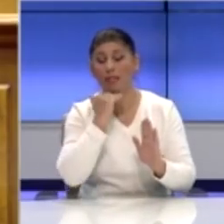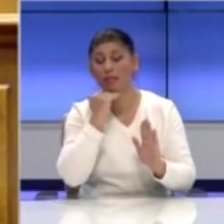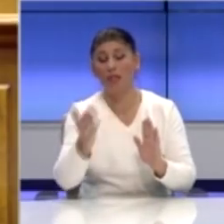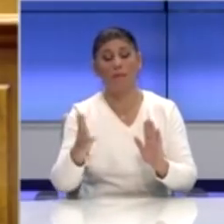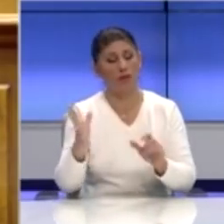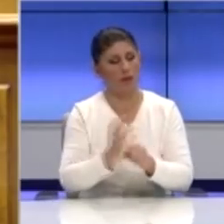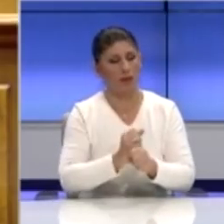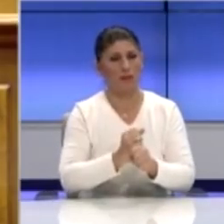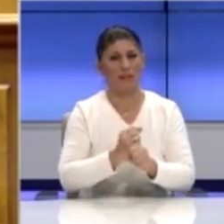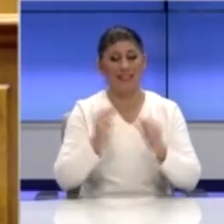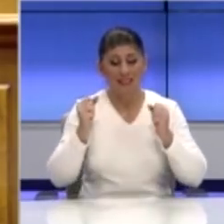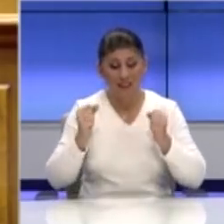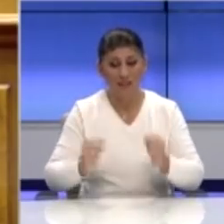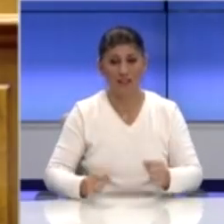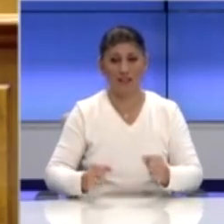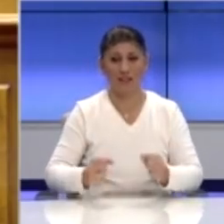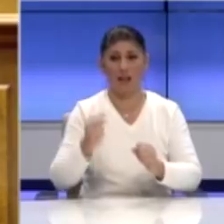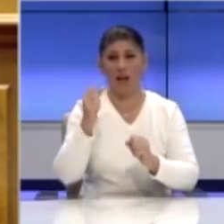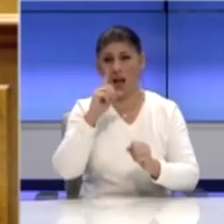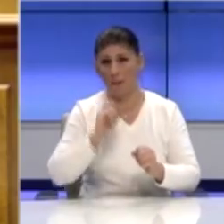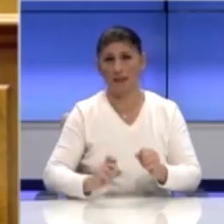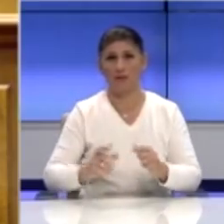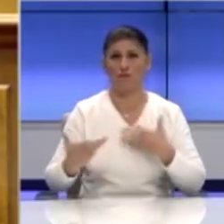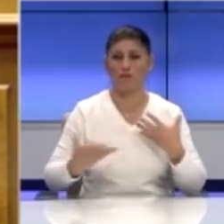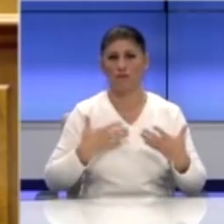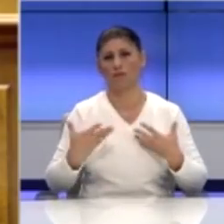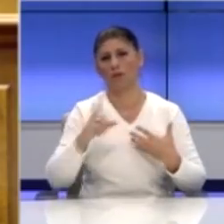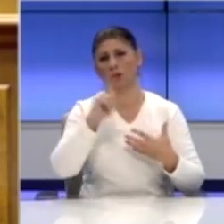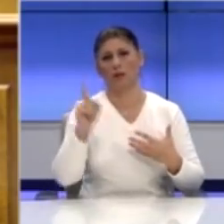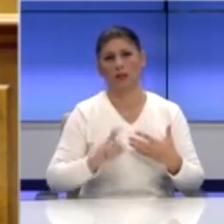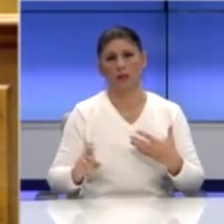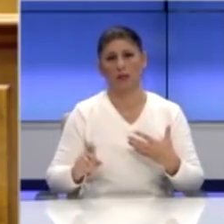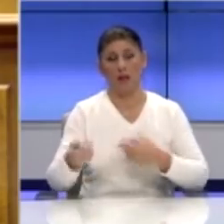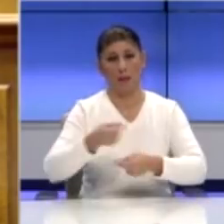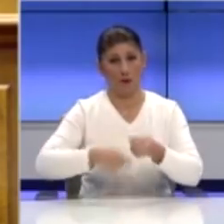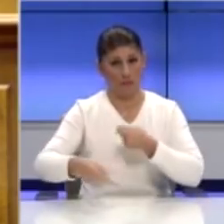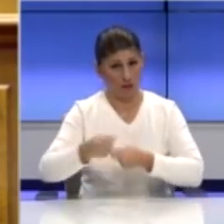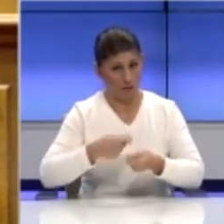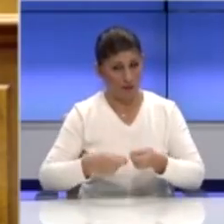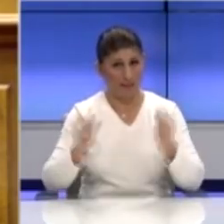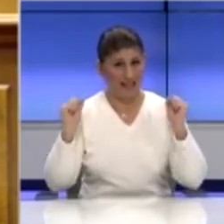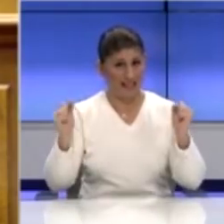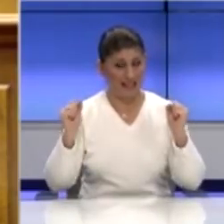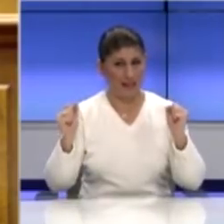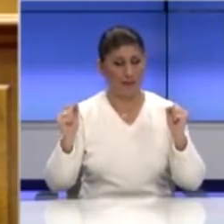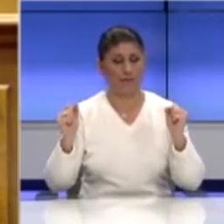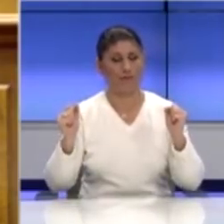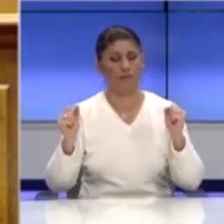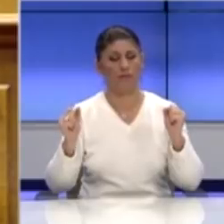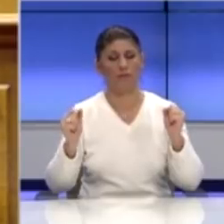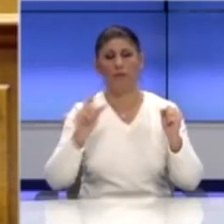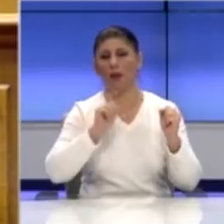να ανταπεξέλθει στις στοιχειώδεις απαιτήσεις της σύγχρονης ζωής. Η εμπορευματοποιημένη υγεία χρεώνεται